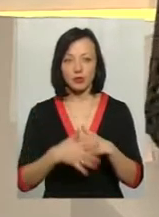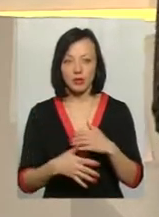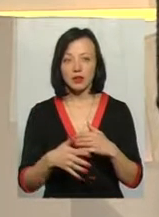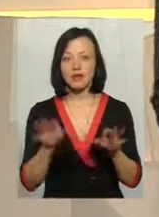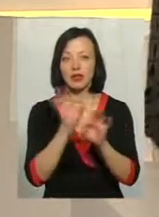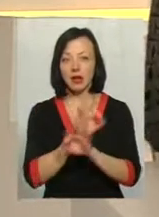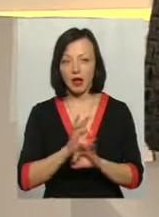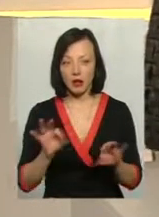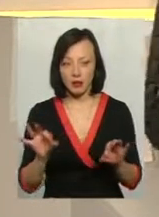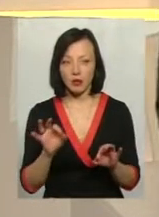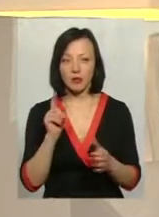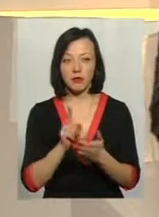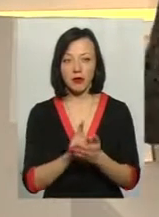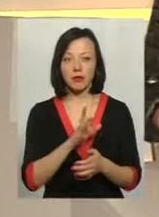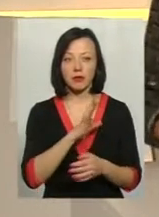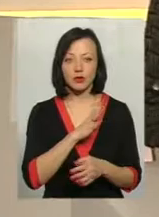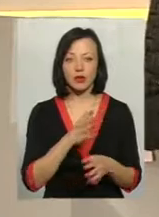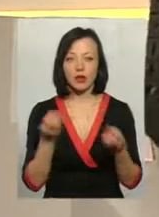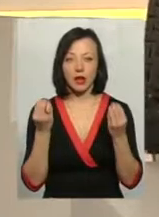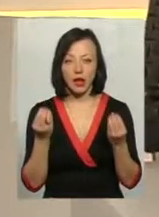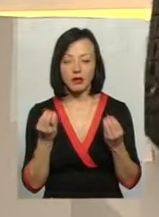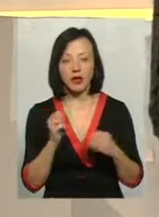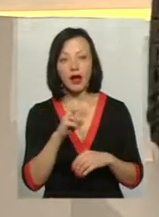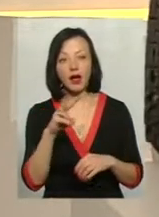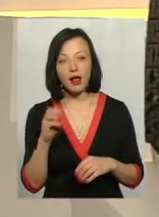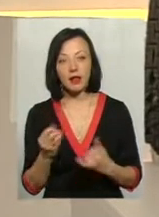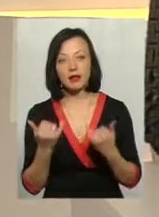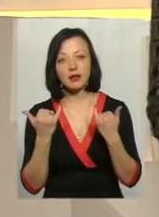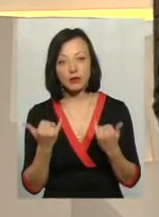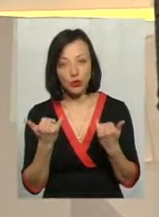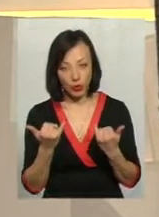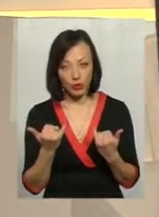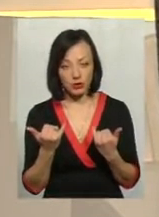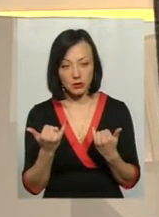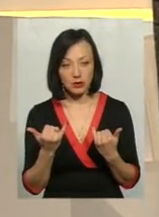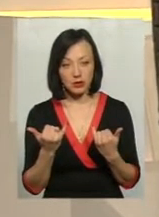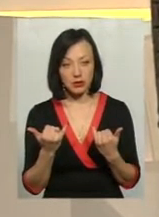в ідеалі, як це все має бути, класно все. Але на сьогодні